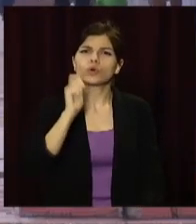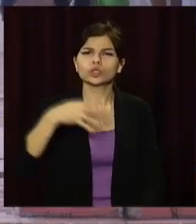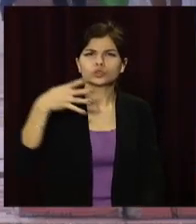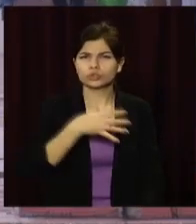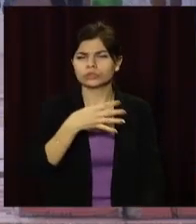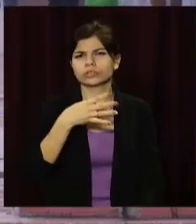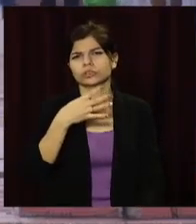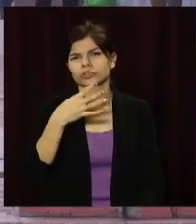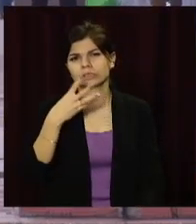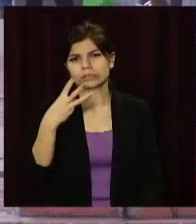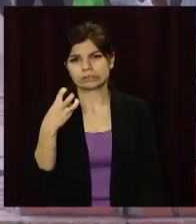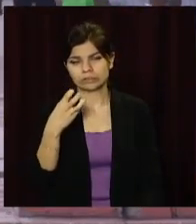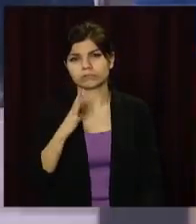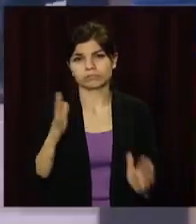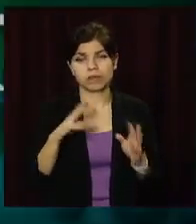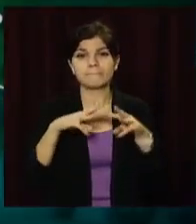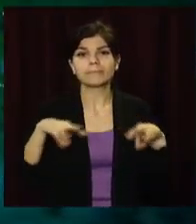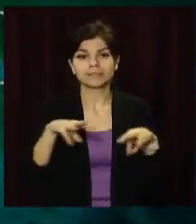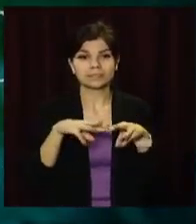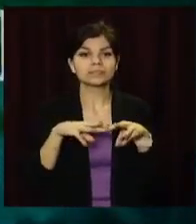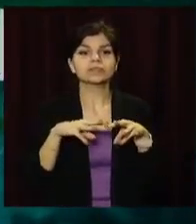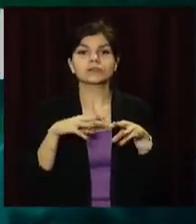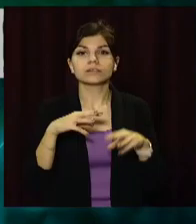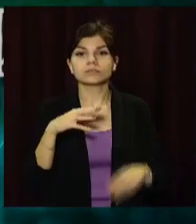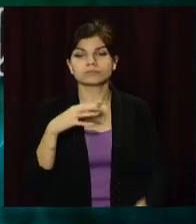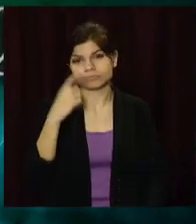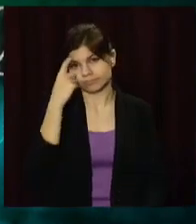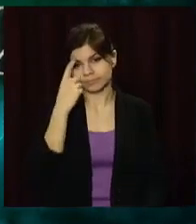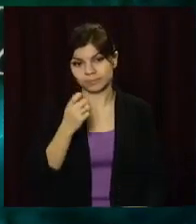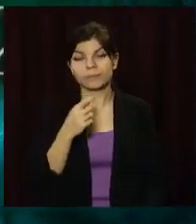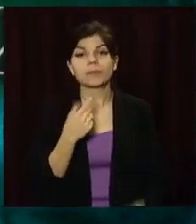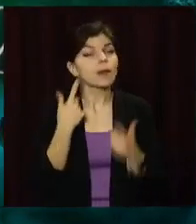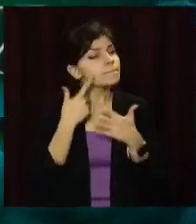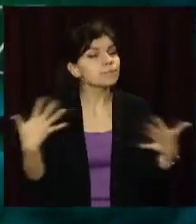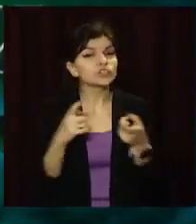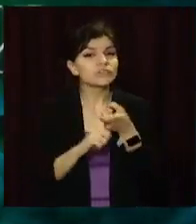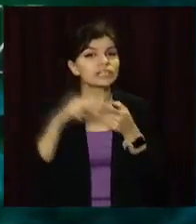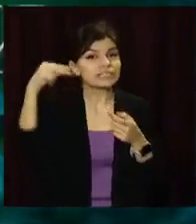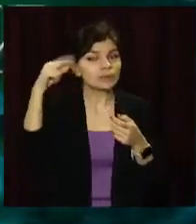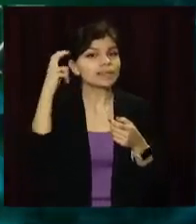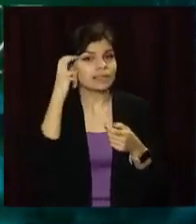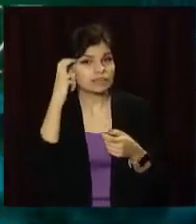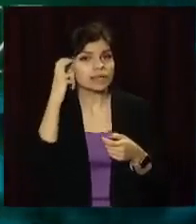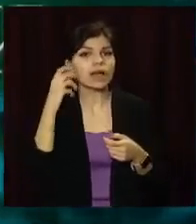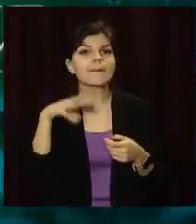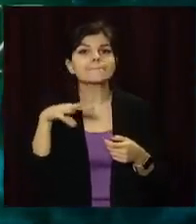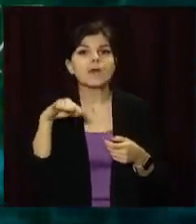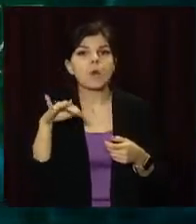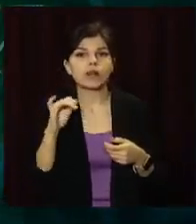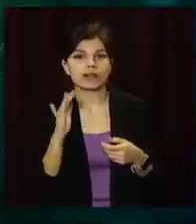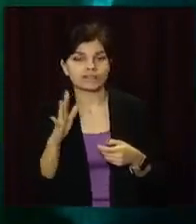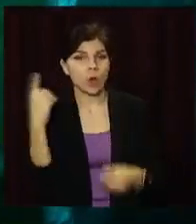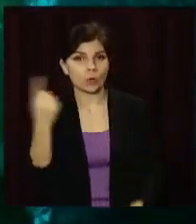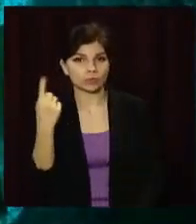Україні діагностували майже 4300 нових захворілих, повідомив міністр охорони здоров'я Максим Степанов. Найбільше інфікованих у